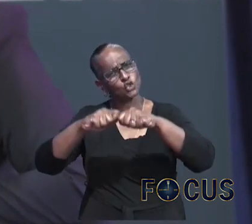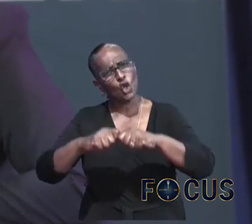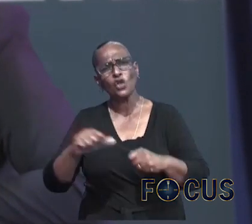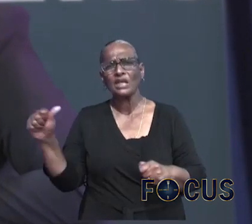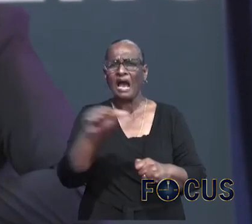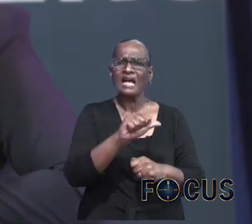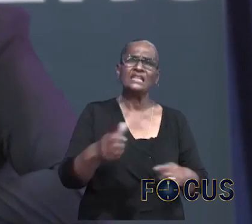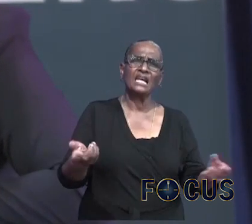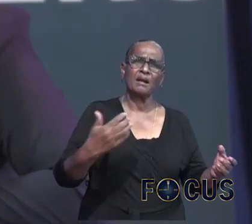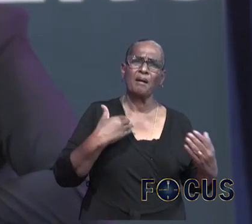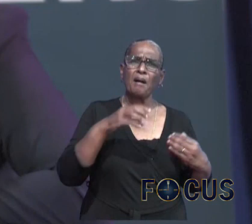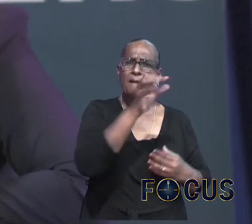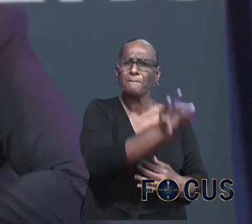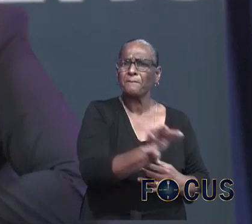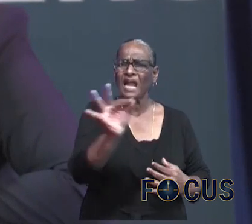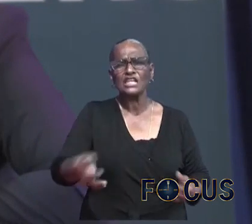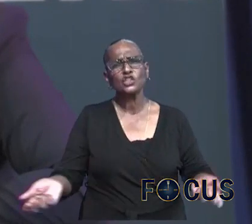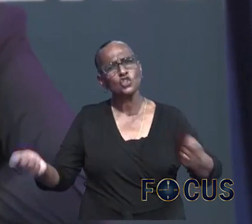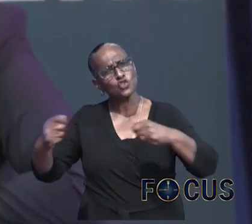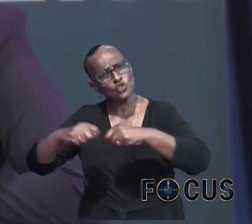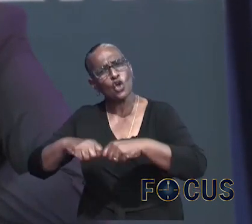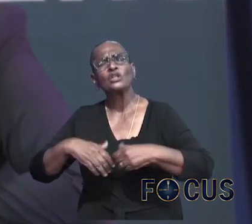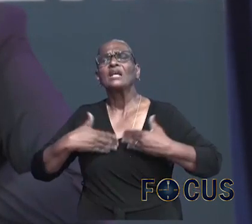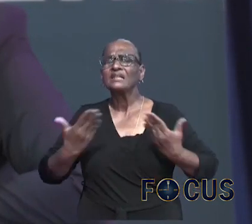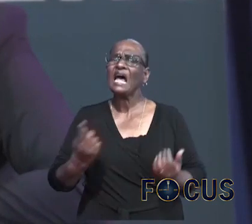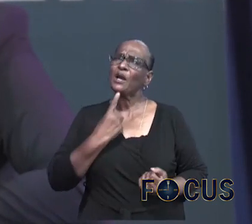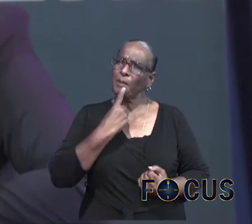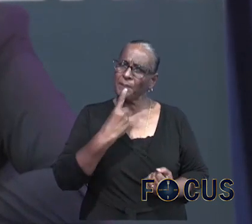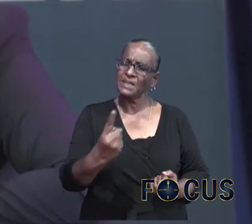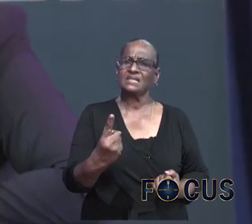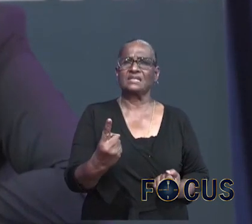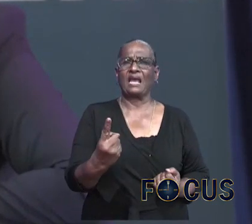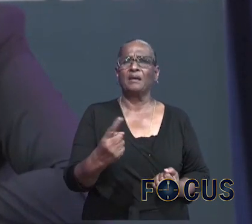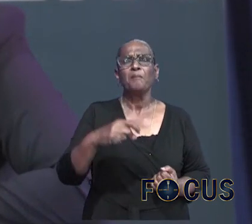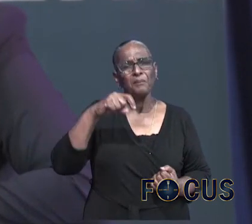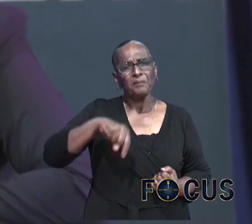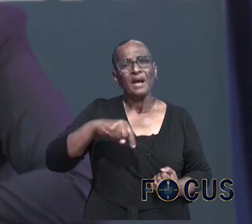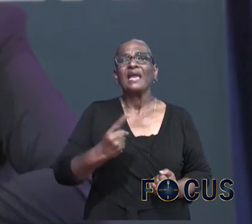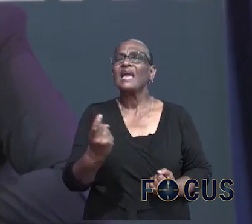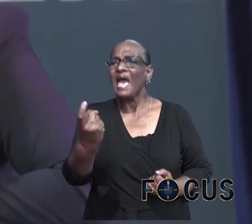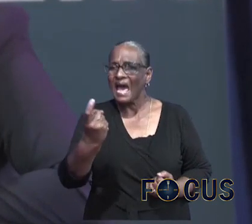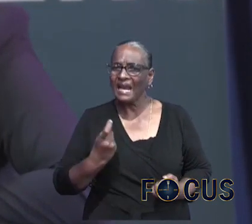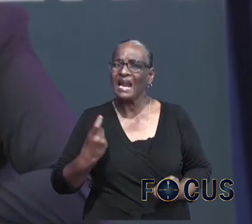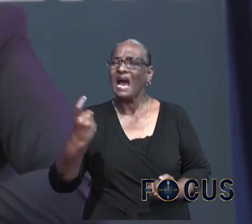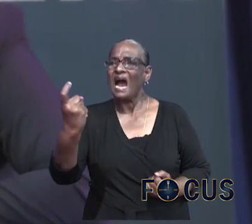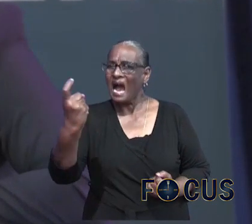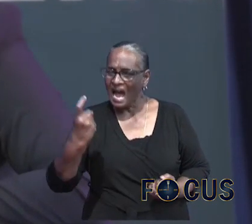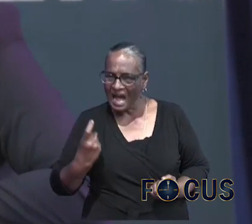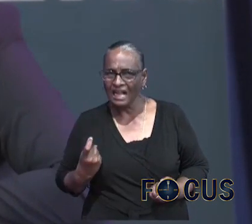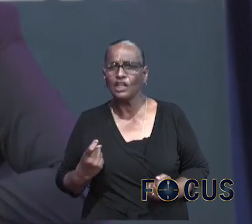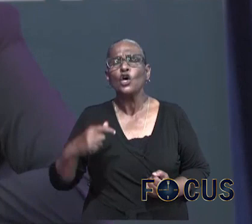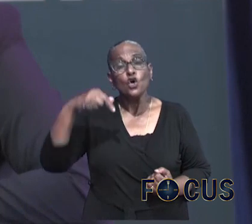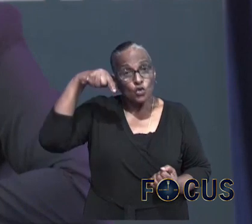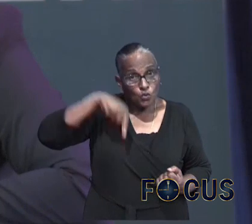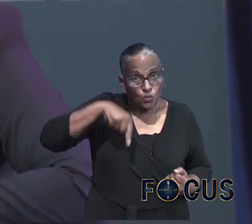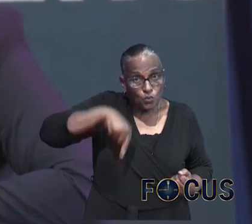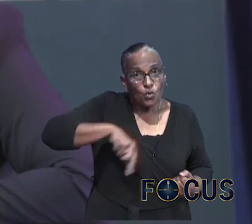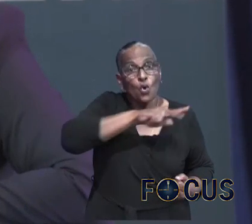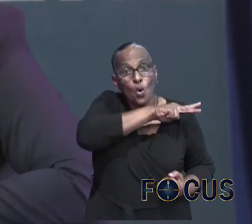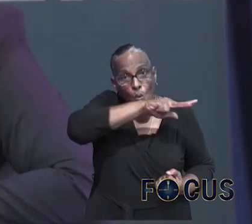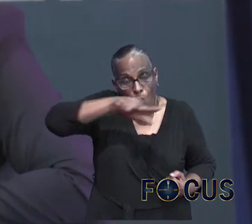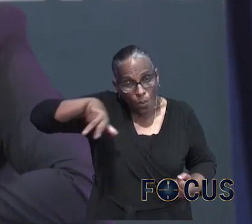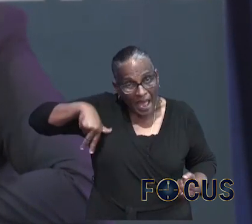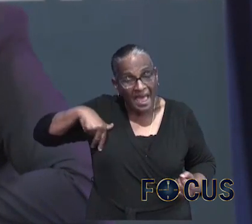We zijn waar we zijn, en dat heb ik volgens mij een paar keer al gezegd, maar ik herhaal het weer. We zijn waar we zijn als